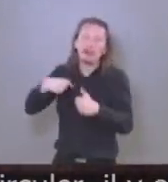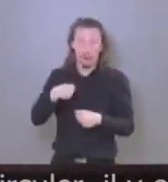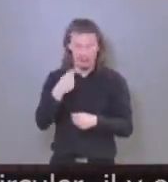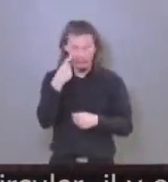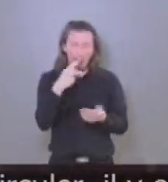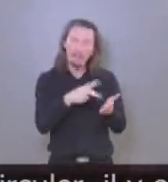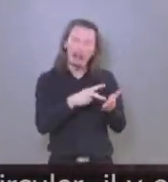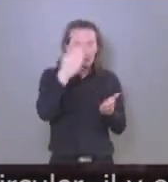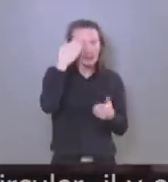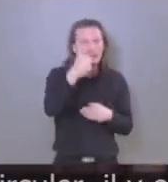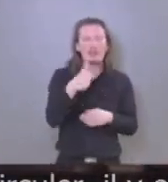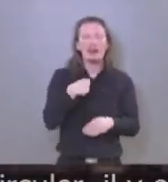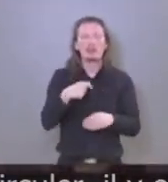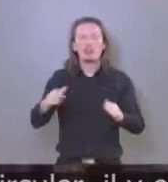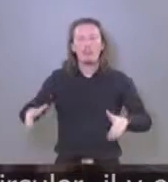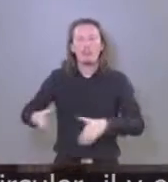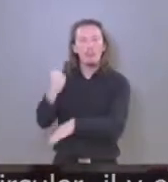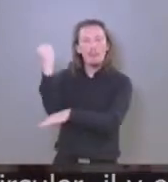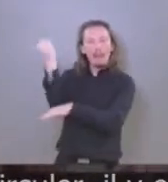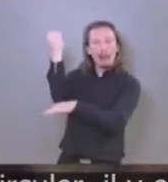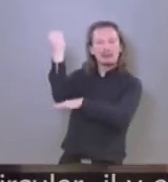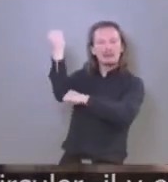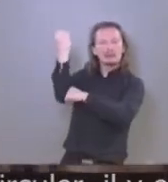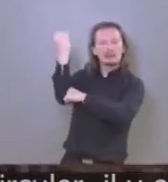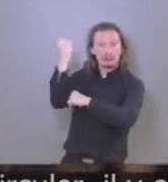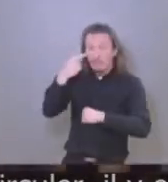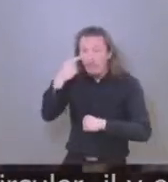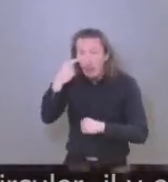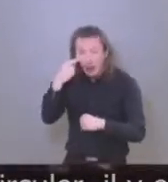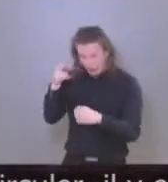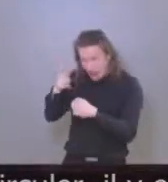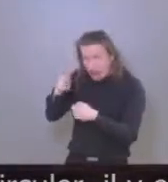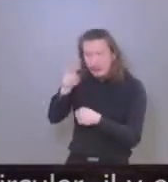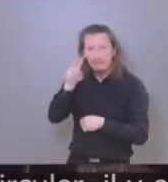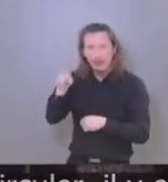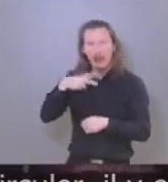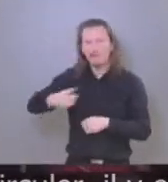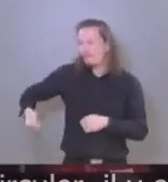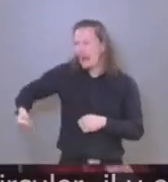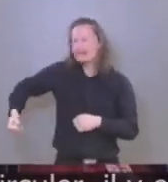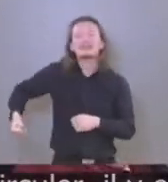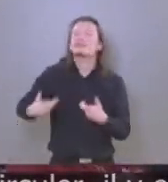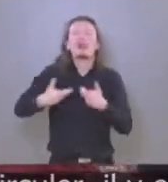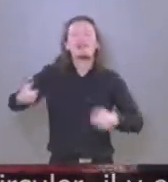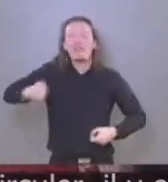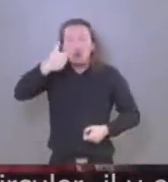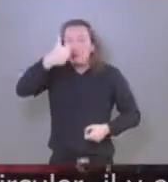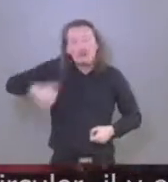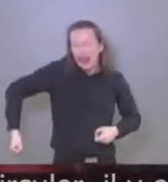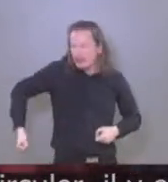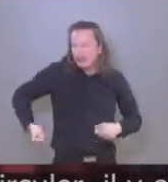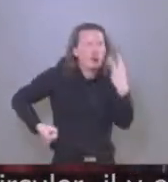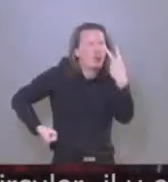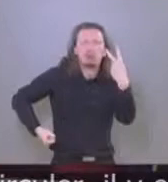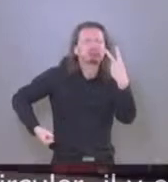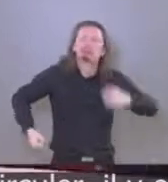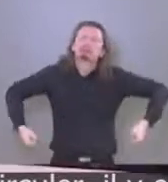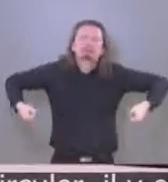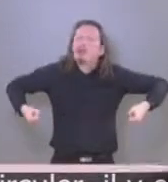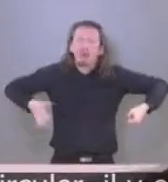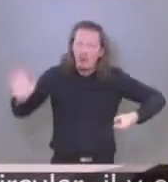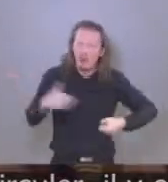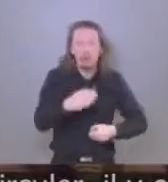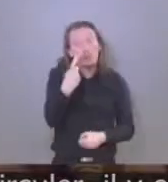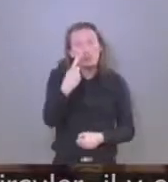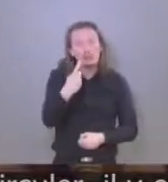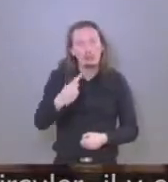là-bas, à Montparnasse, à Paris, et avec une valise, par exemple, juste par exemple, une valise, pas deux, parce que souvent on a deux valises, des fois